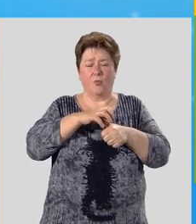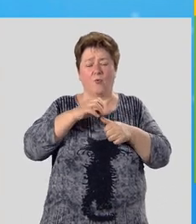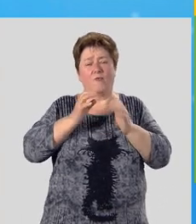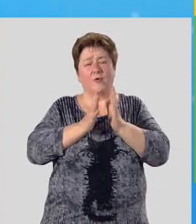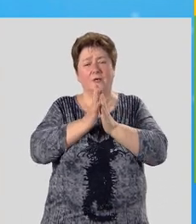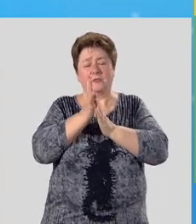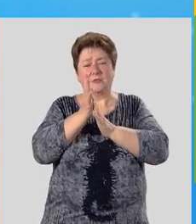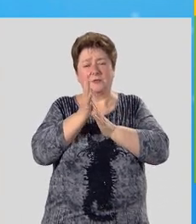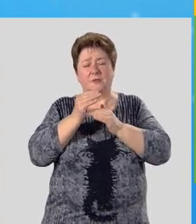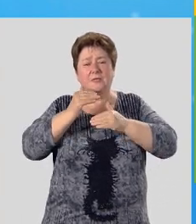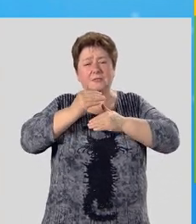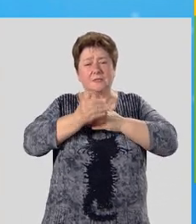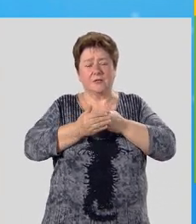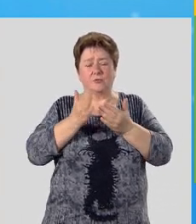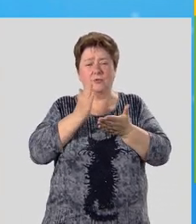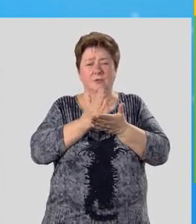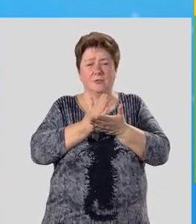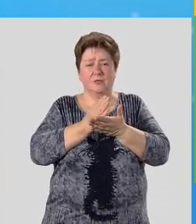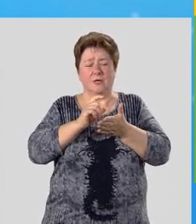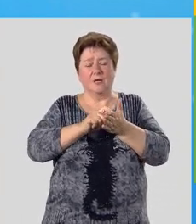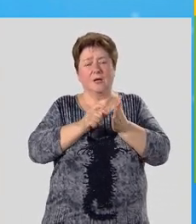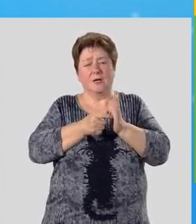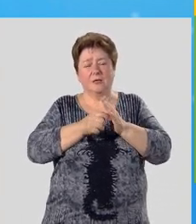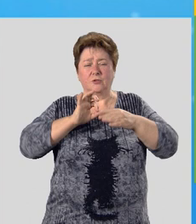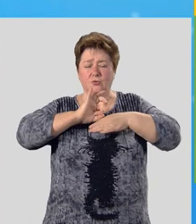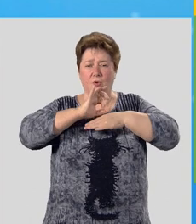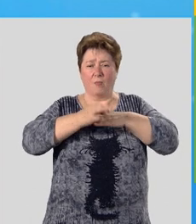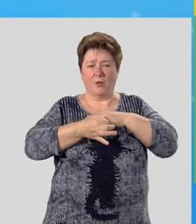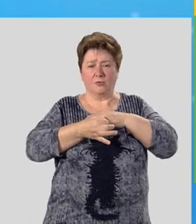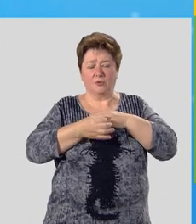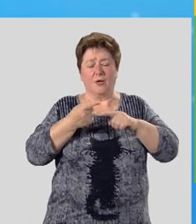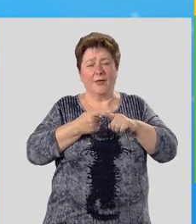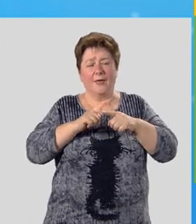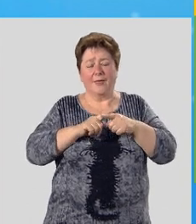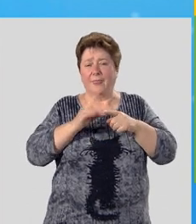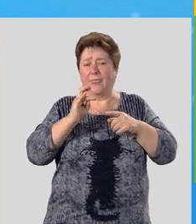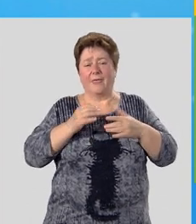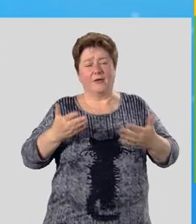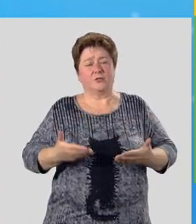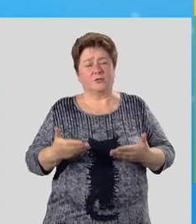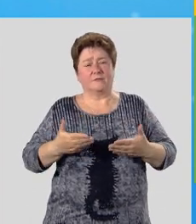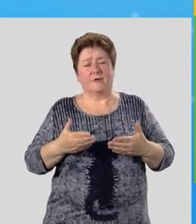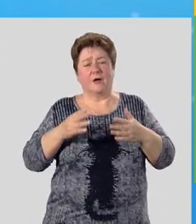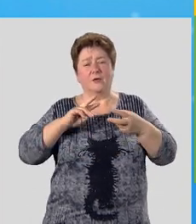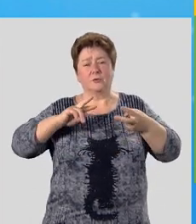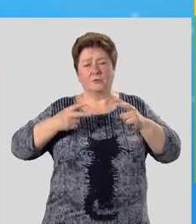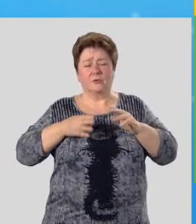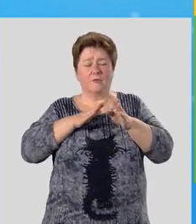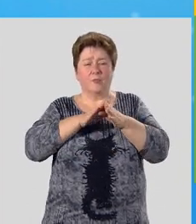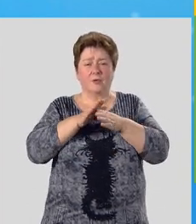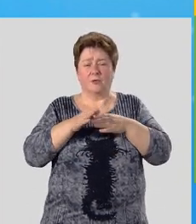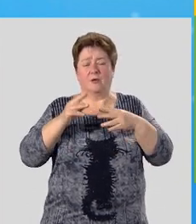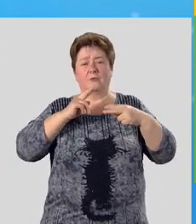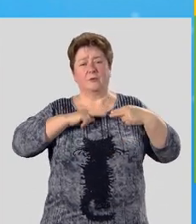и растений снаружи имеют еще клеточную оболочку. Эта неживая структура